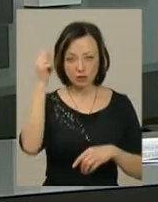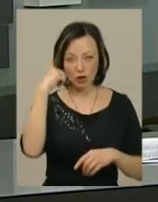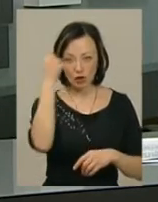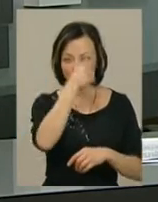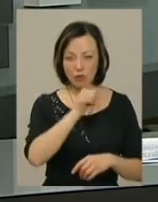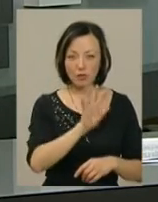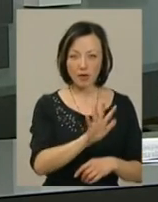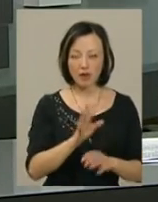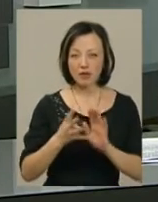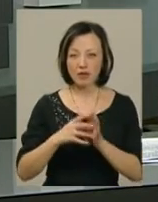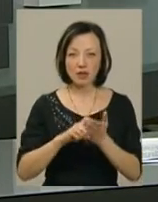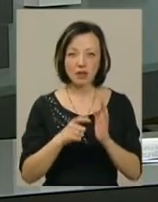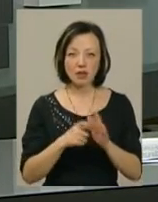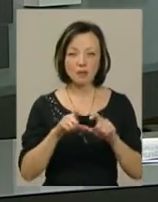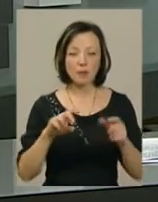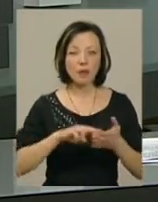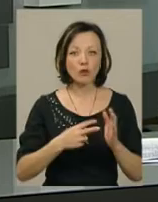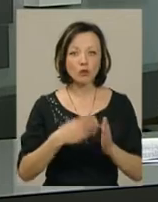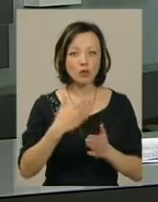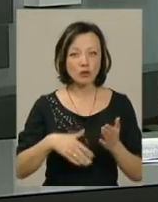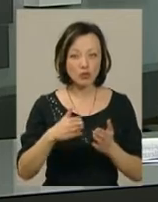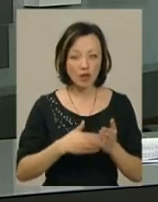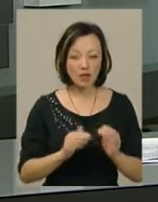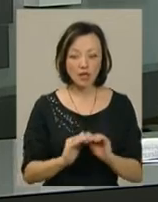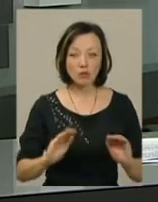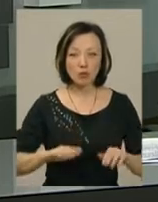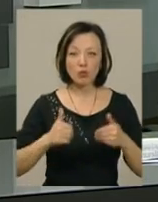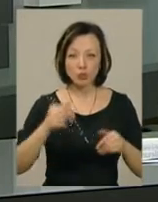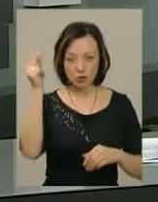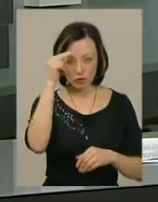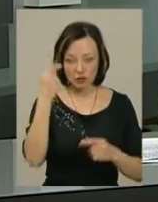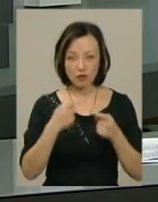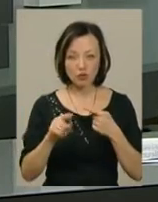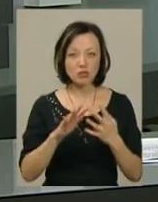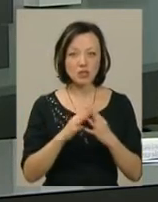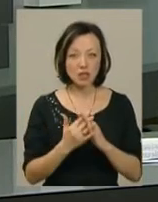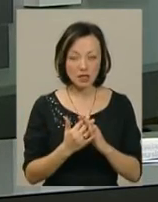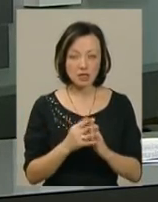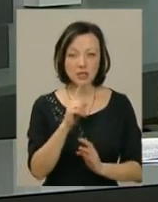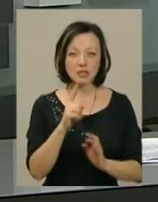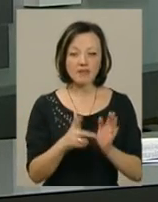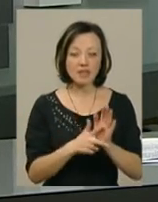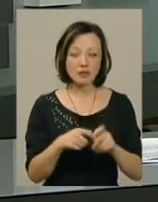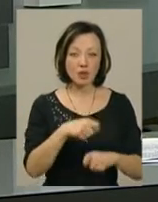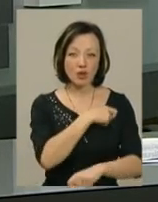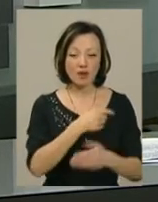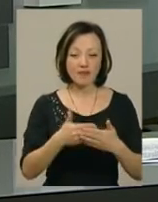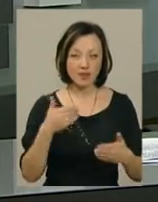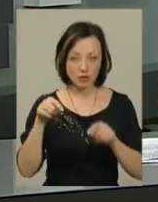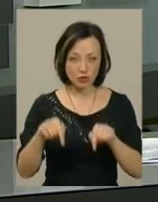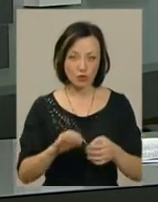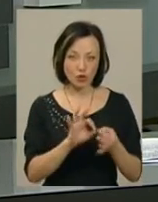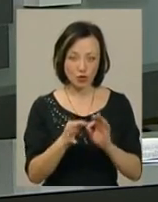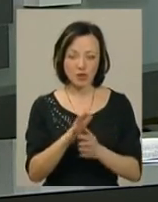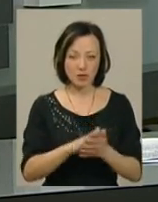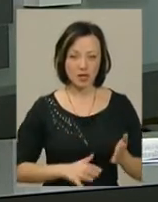року 5 і 9 класи у закладі планують скасувати, а школярам пропонують навчатися в іншому селі за 8 кілометрів від Мокреця. З